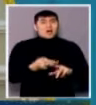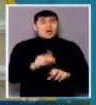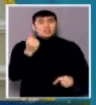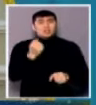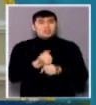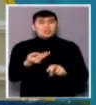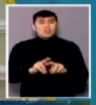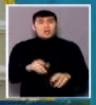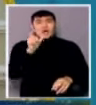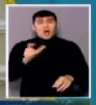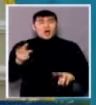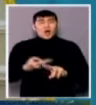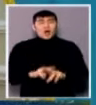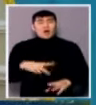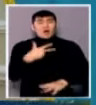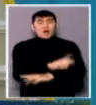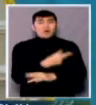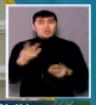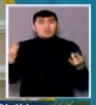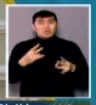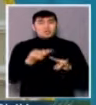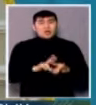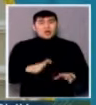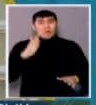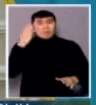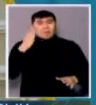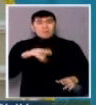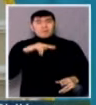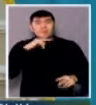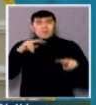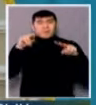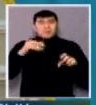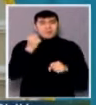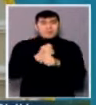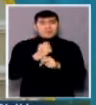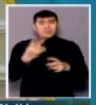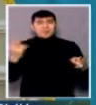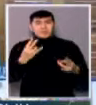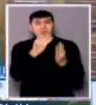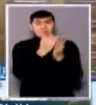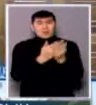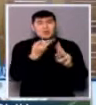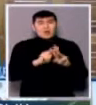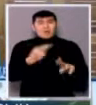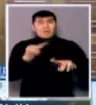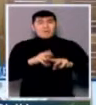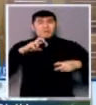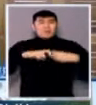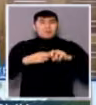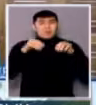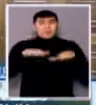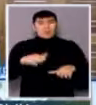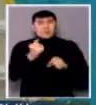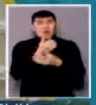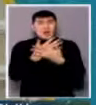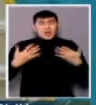Бізге азаматтарды вакцинациядан өткізуде өте салмақты ойластырылған, қырсыры ескерілген жоспар қажет. Дүрбелең болмас үшін бұл салада ескеретін